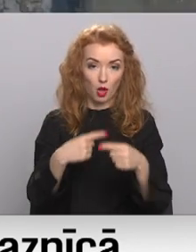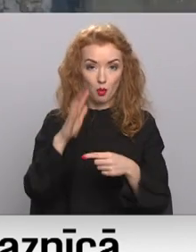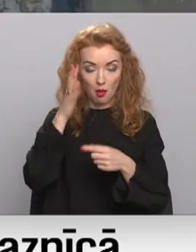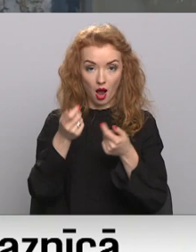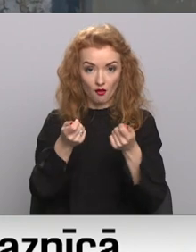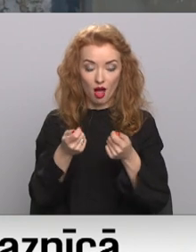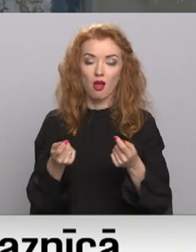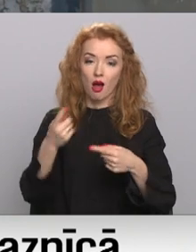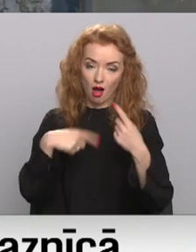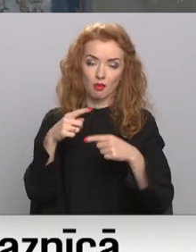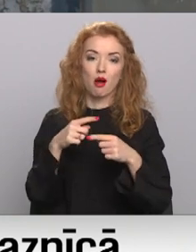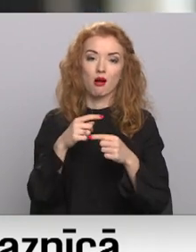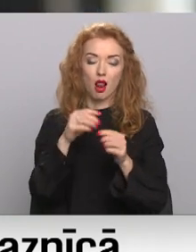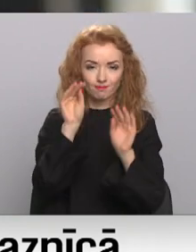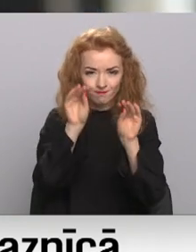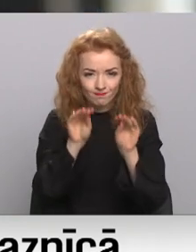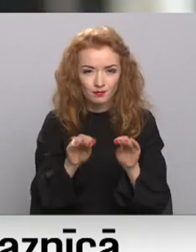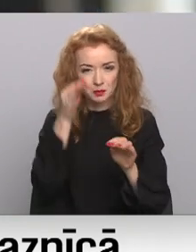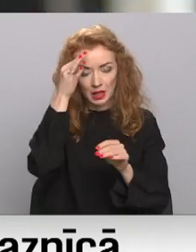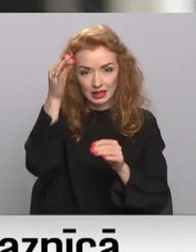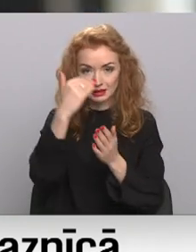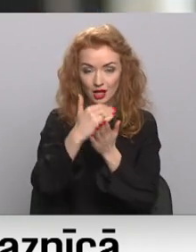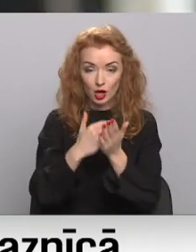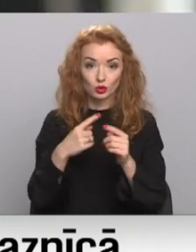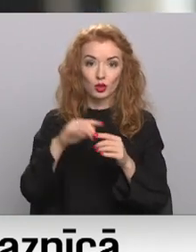pārvalde atkal strādā pie saraksta precizēšanas un